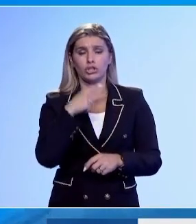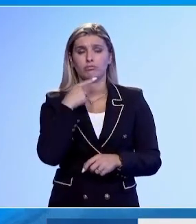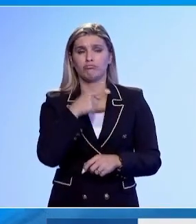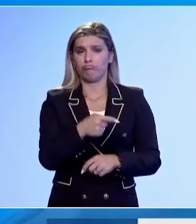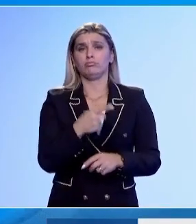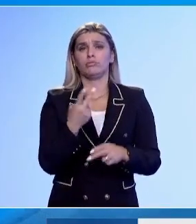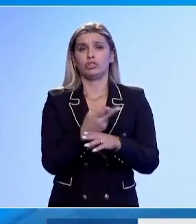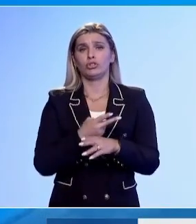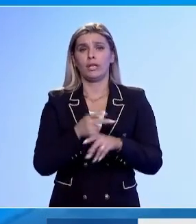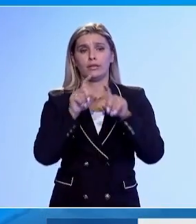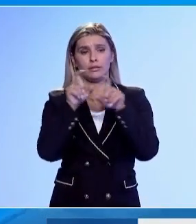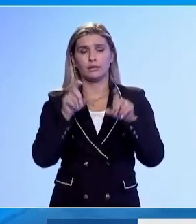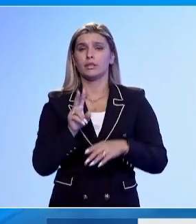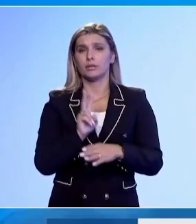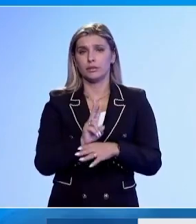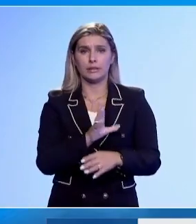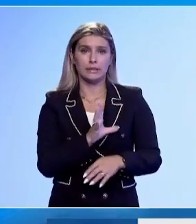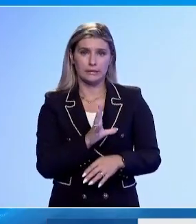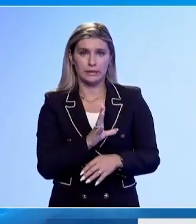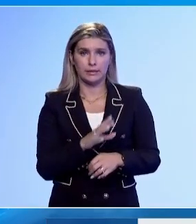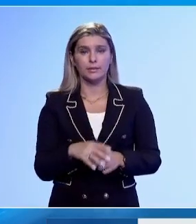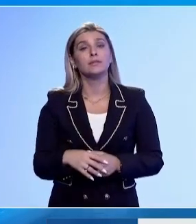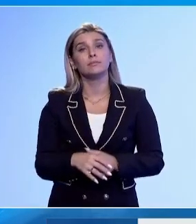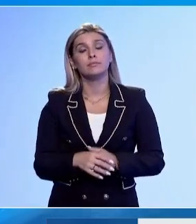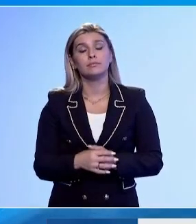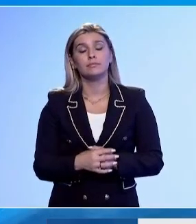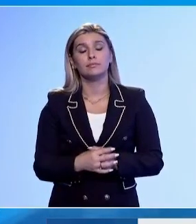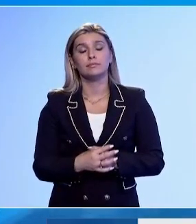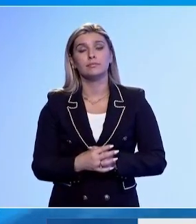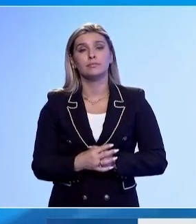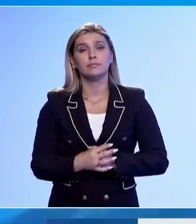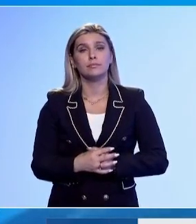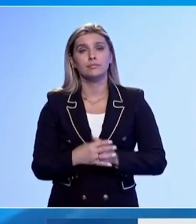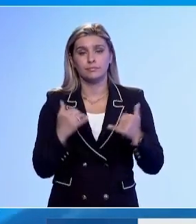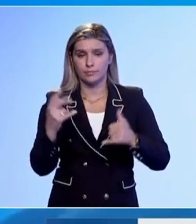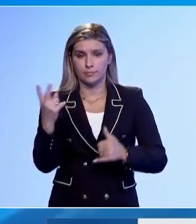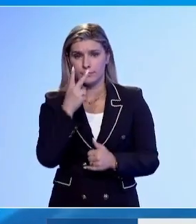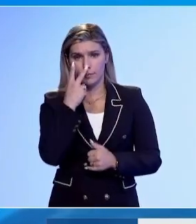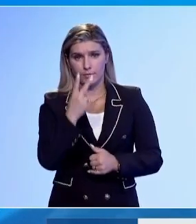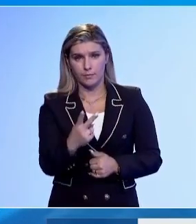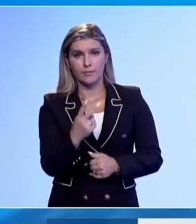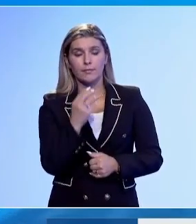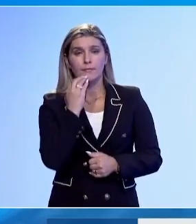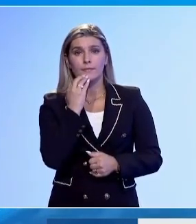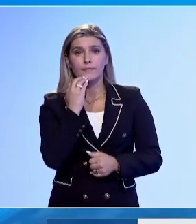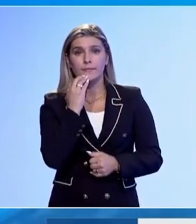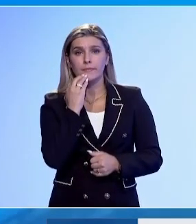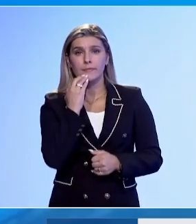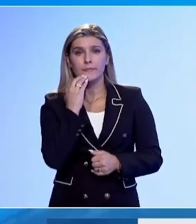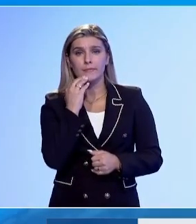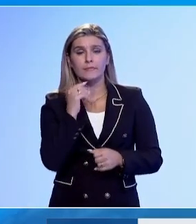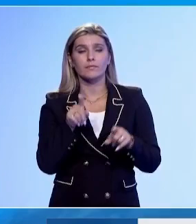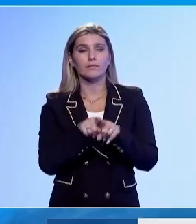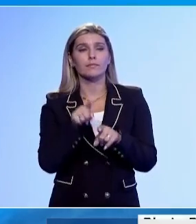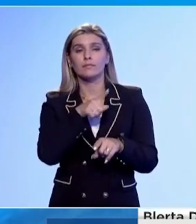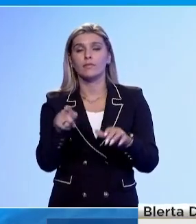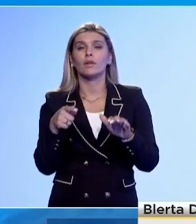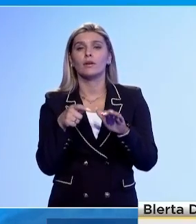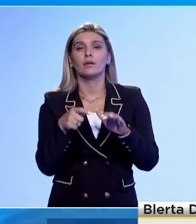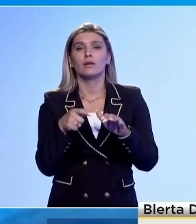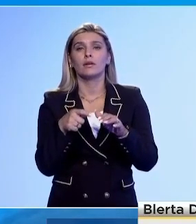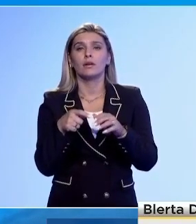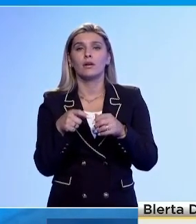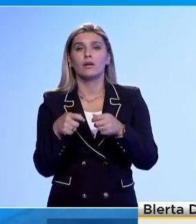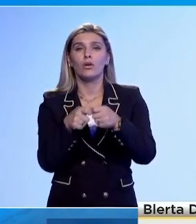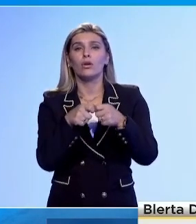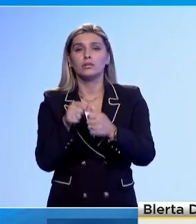institucioneve publike të Kosovës. Siç po e shihmi, tashmë afera Zdravo nuk është thjesht një aferë e simpatisë